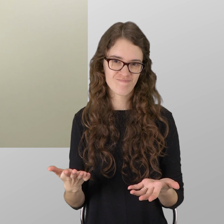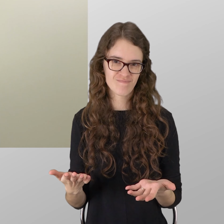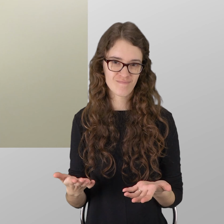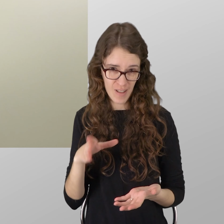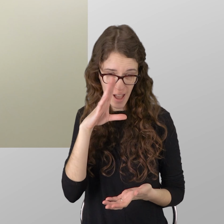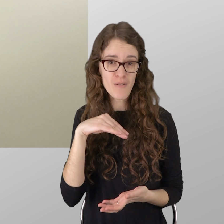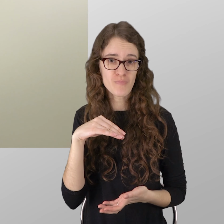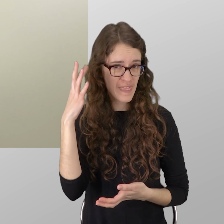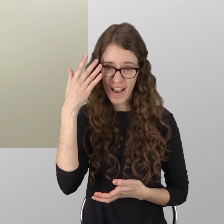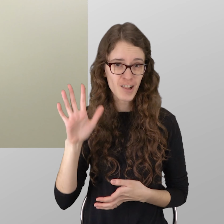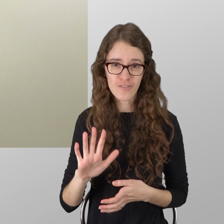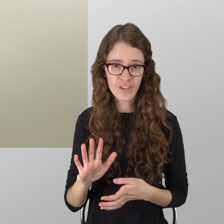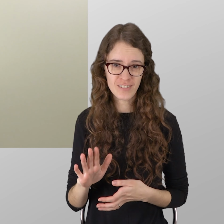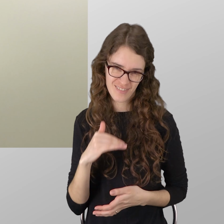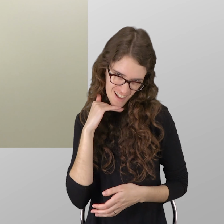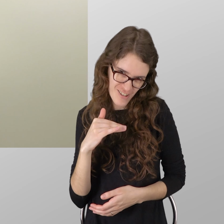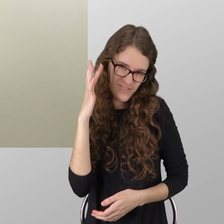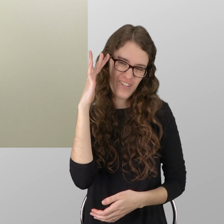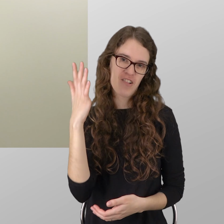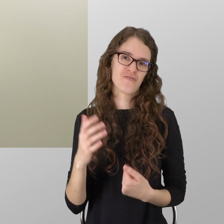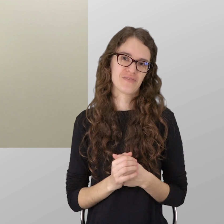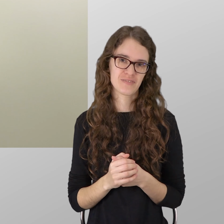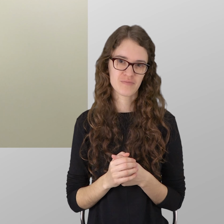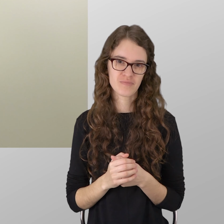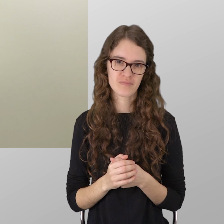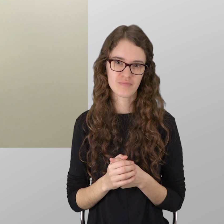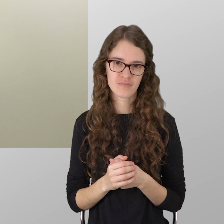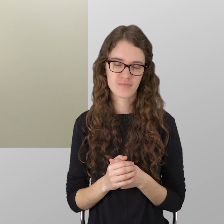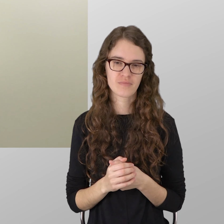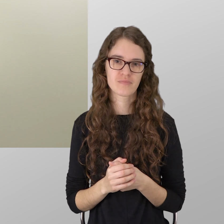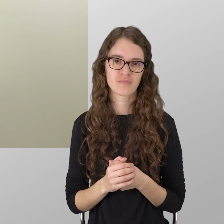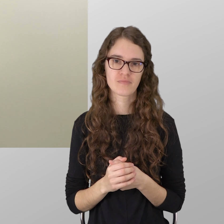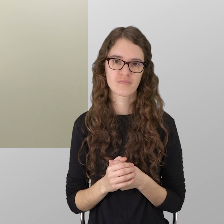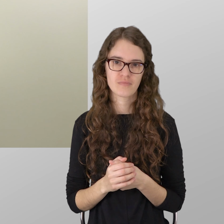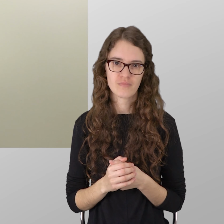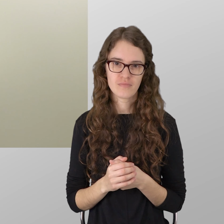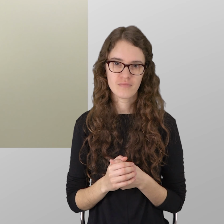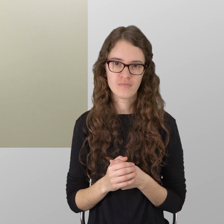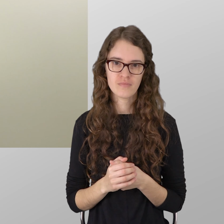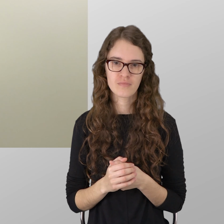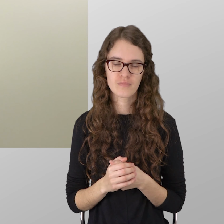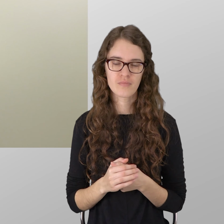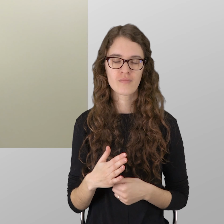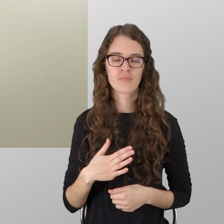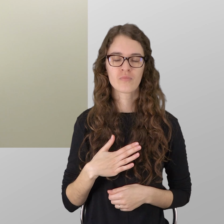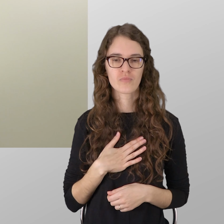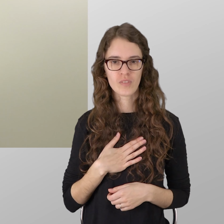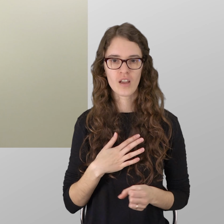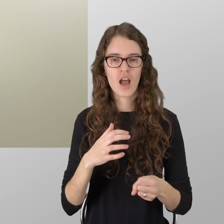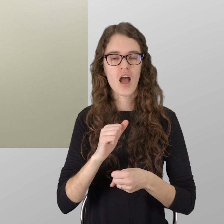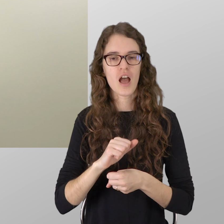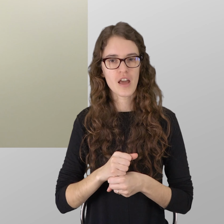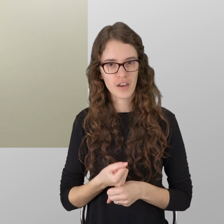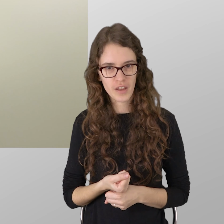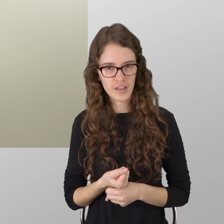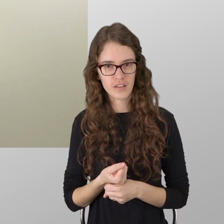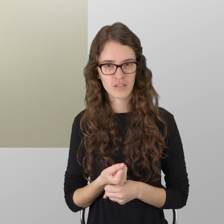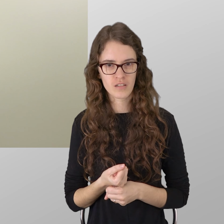Pasisikė? Puiku. Toliau. Mes turėtumėm priimti